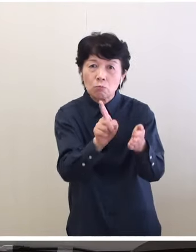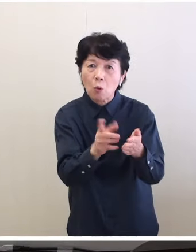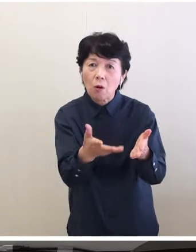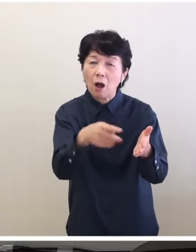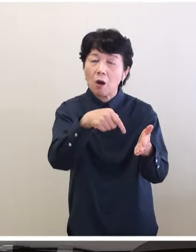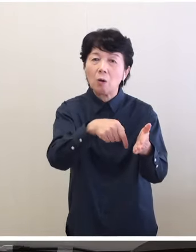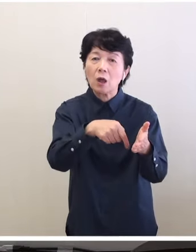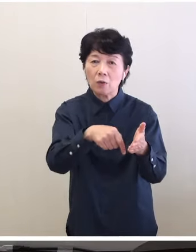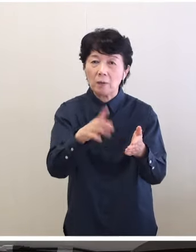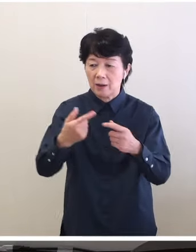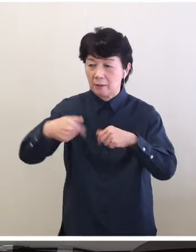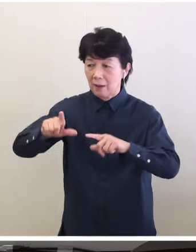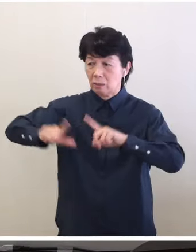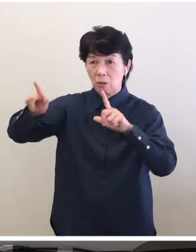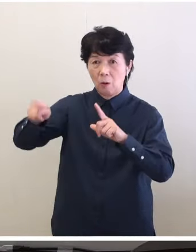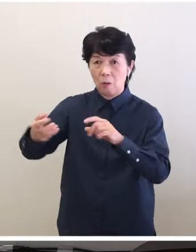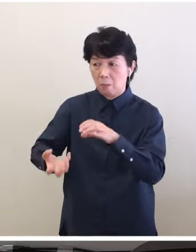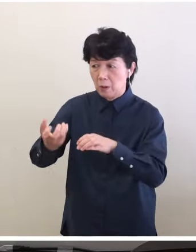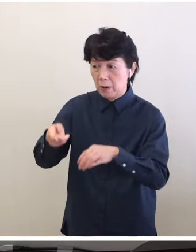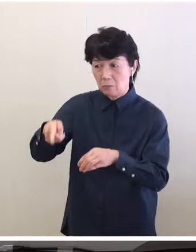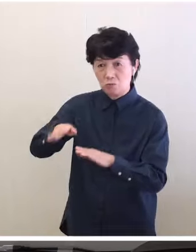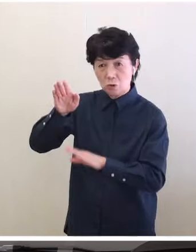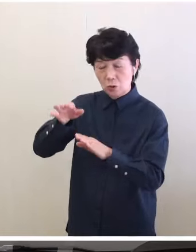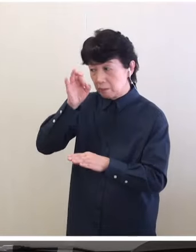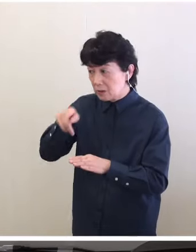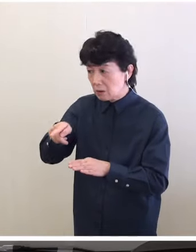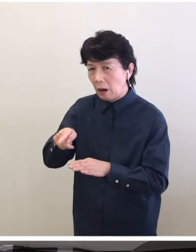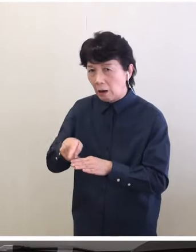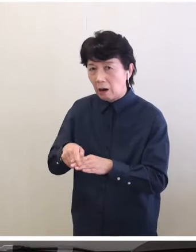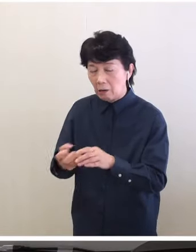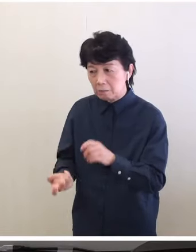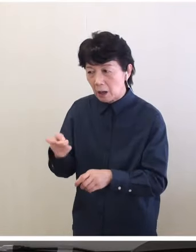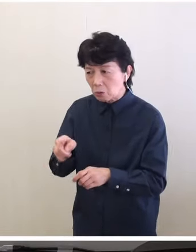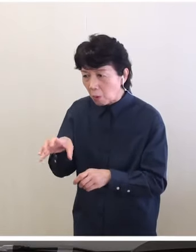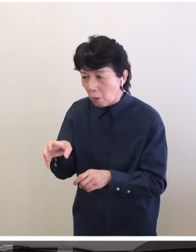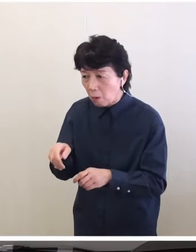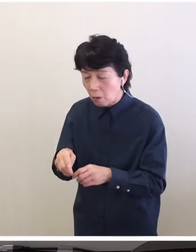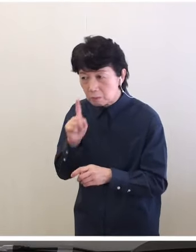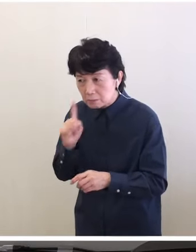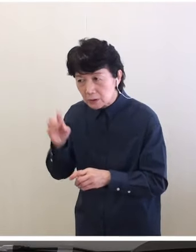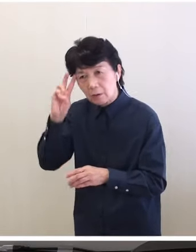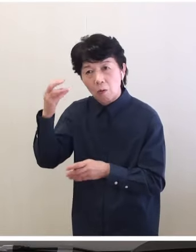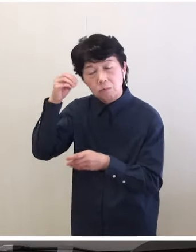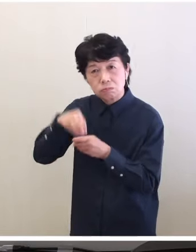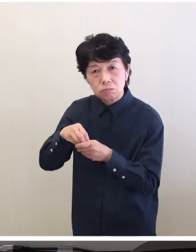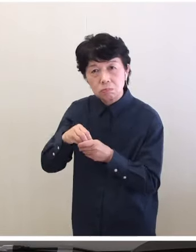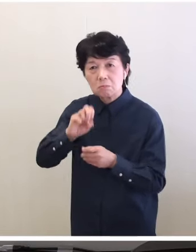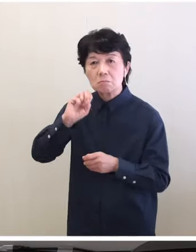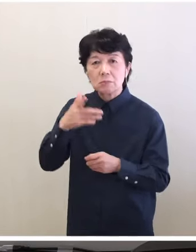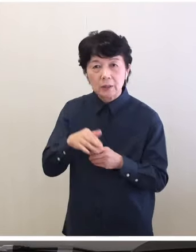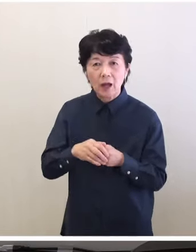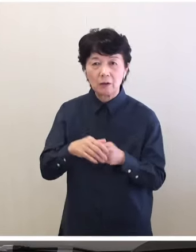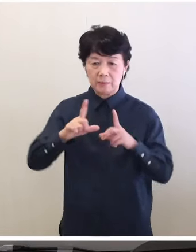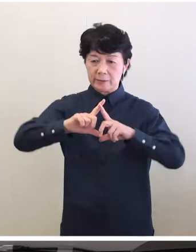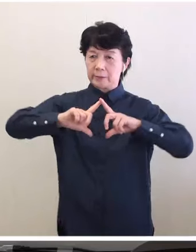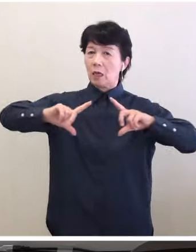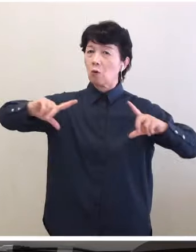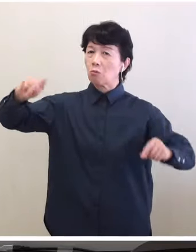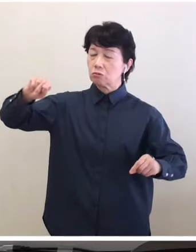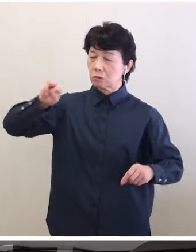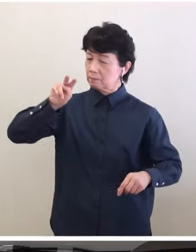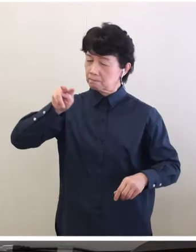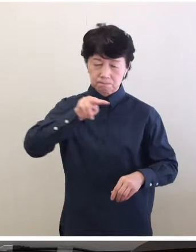この関東で発生した強盗事件、どういうところで発生したのか、 それからさらに視野を広げてですね、まあ、全国